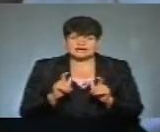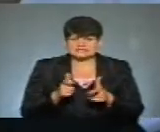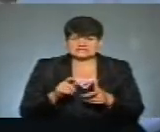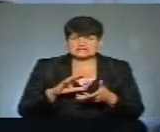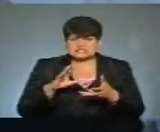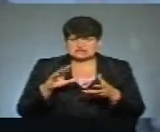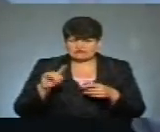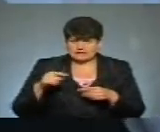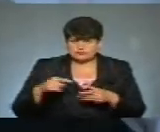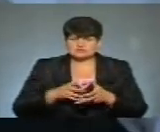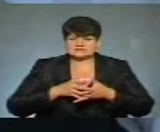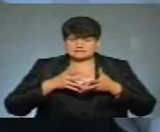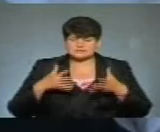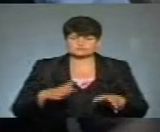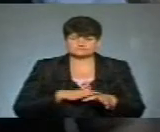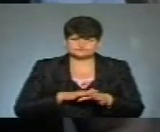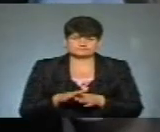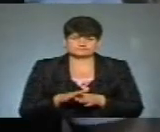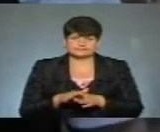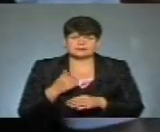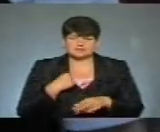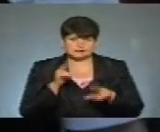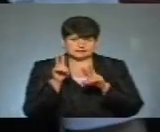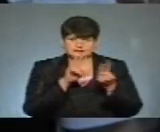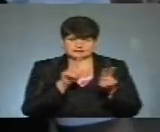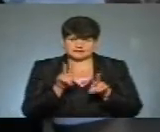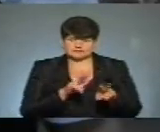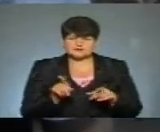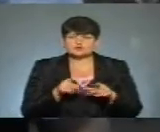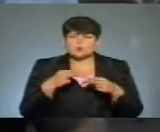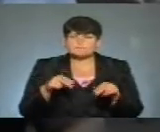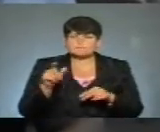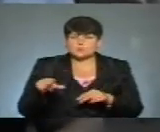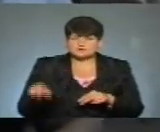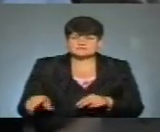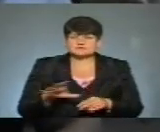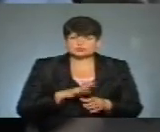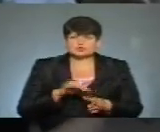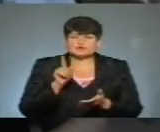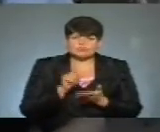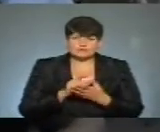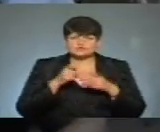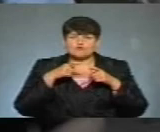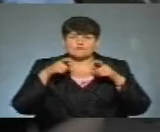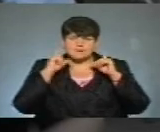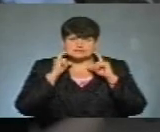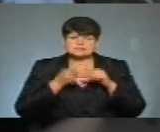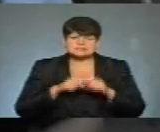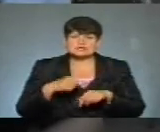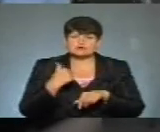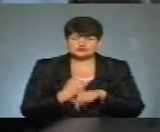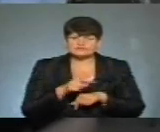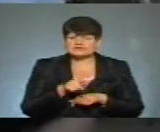вимоги здебільшого дотримуються. Ми дивимося, щоб продавці обов'язково були в масочках. Це головне, щоб вони